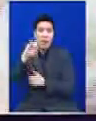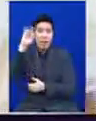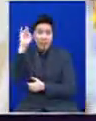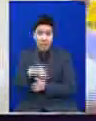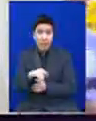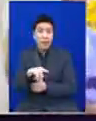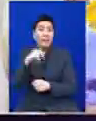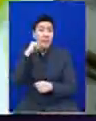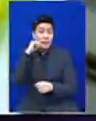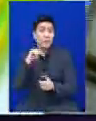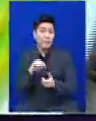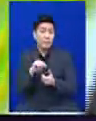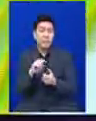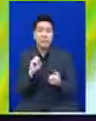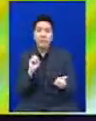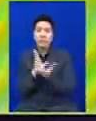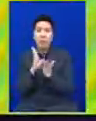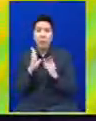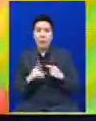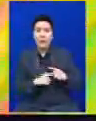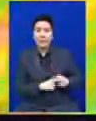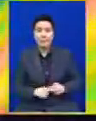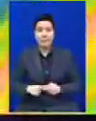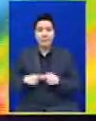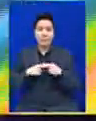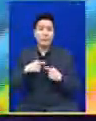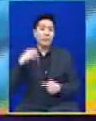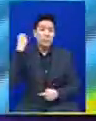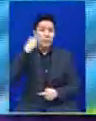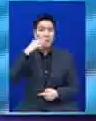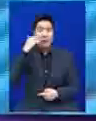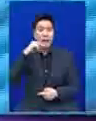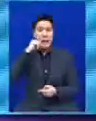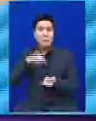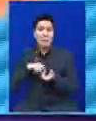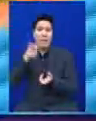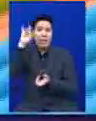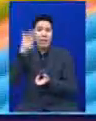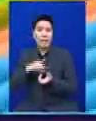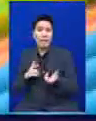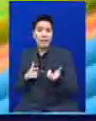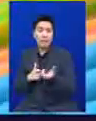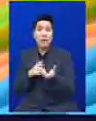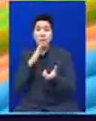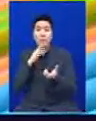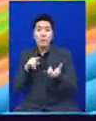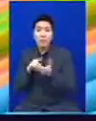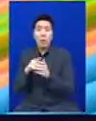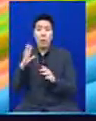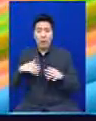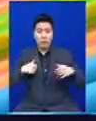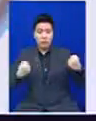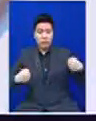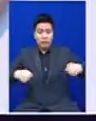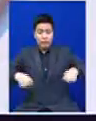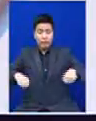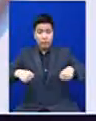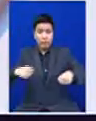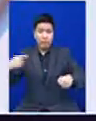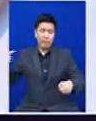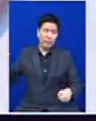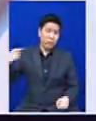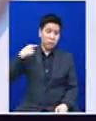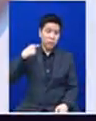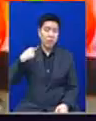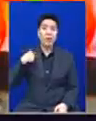ช้ในการเล่นส่งผลให้มีผู้ได้รับบาดเจ็บเนื่องจากความแรงของน้ำและยิ่งหากมีการฉีดน้ำใส่ผู้ขับขี่รถจักรยานยนต์อ